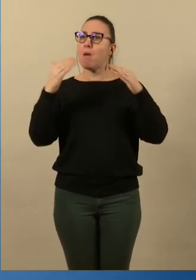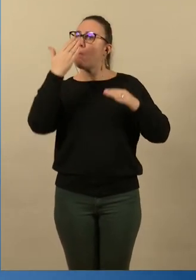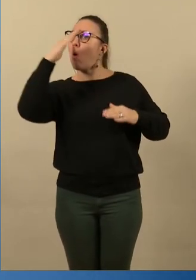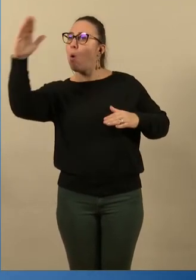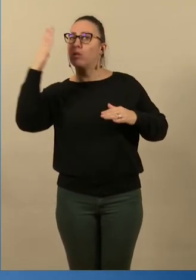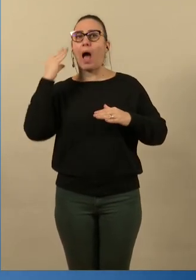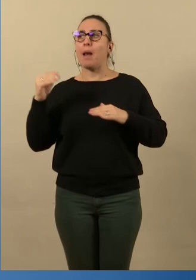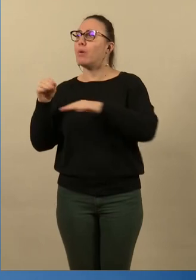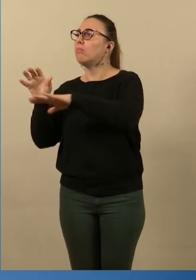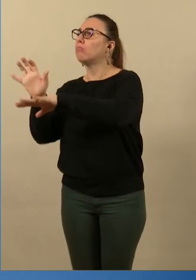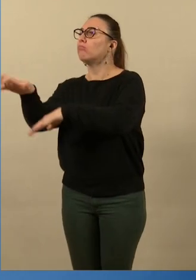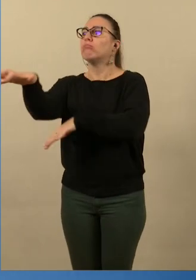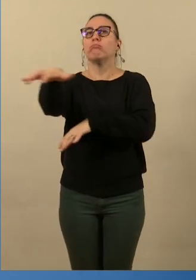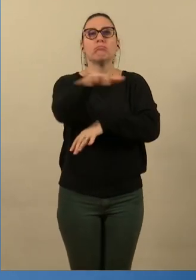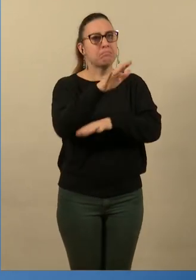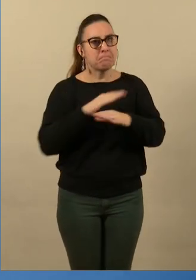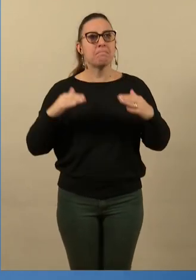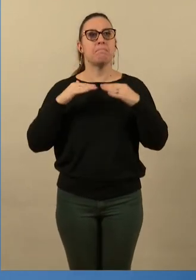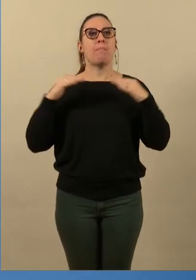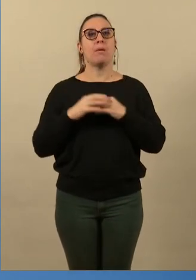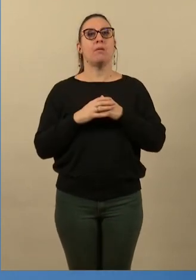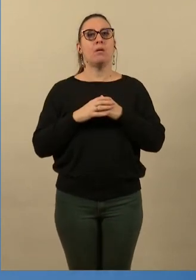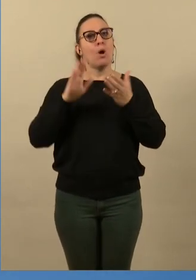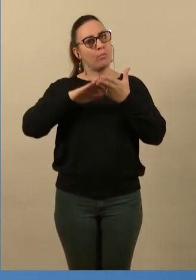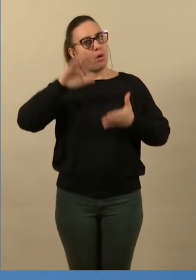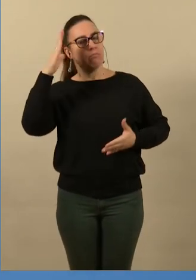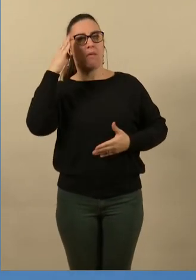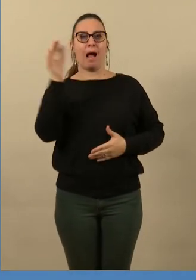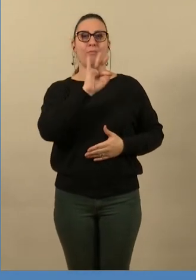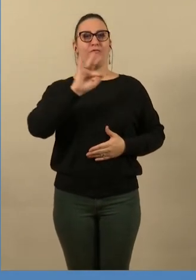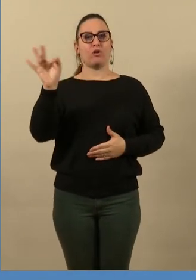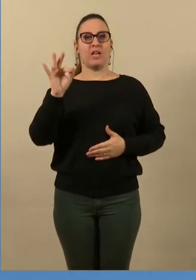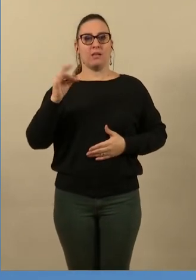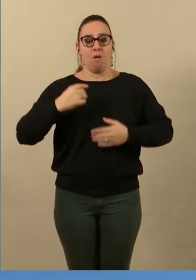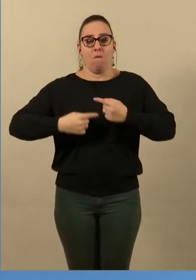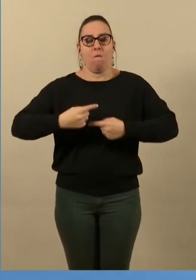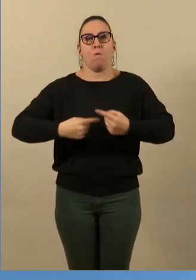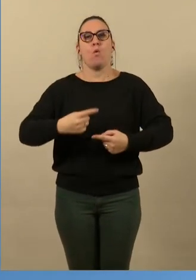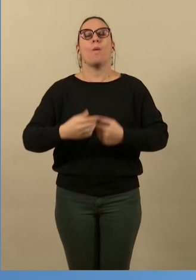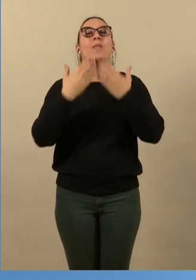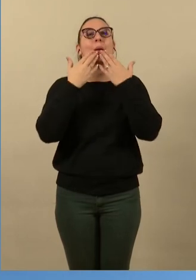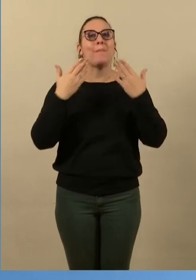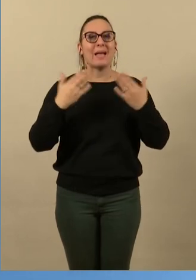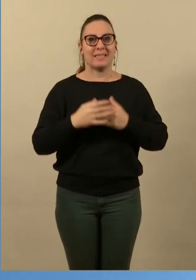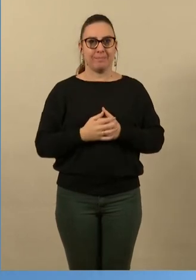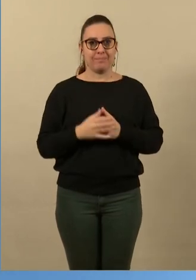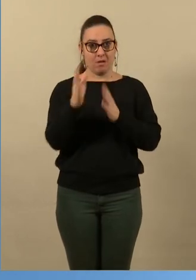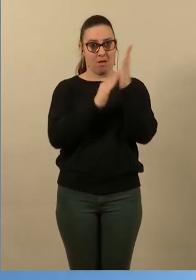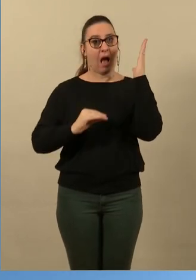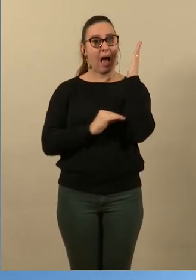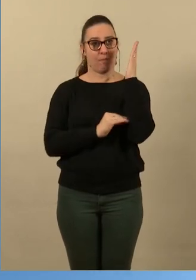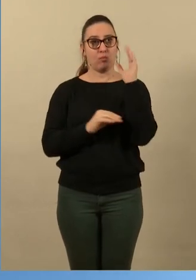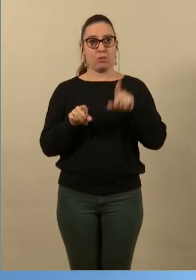sites des Alpes danst le projet de candidature des Alpe française en construction voilà je vous remercie il y a un